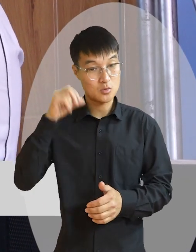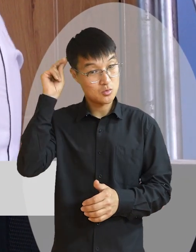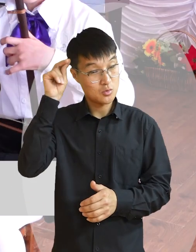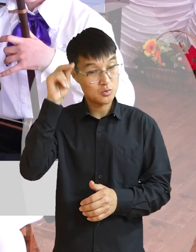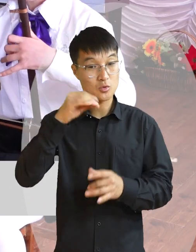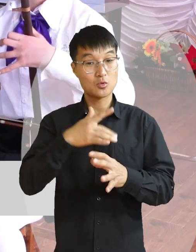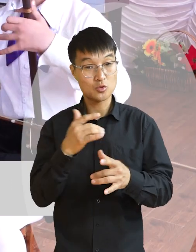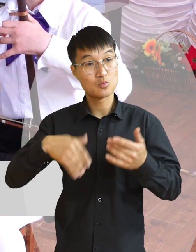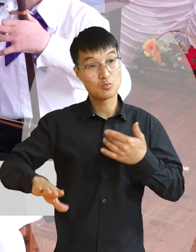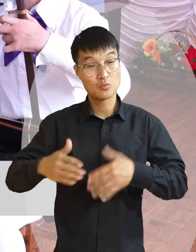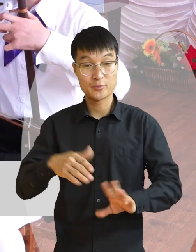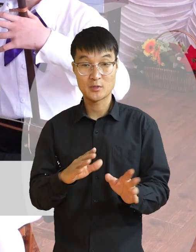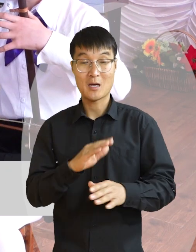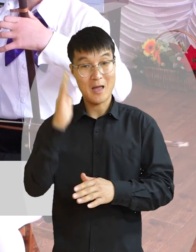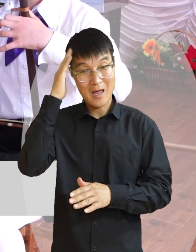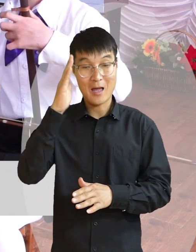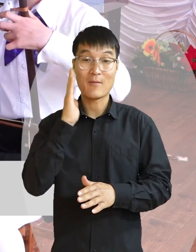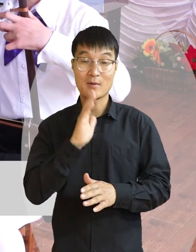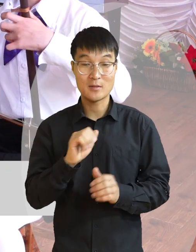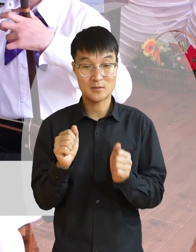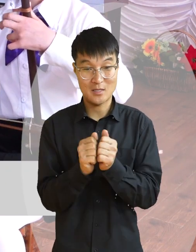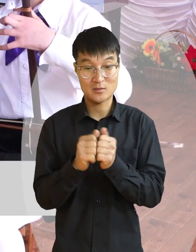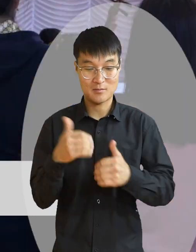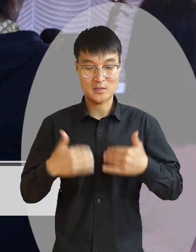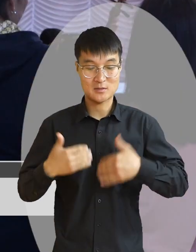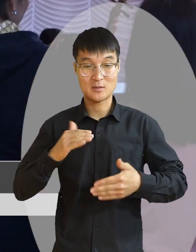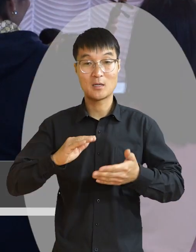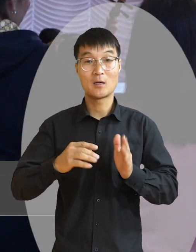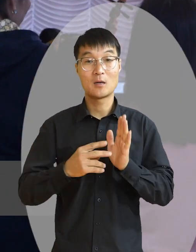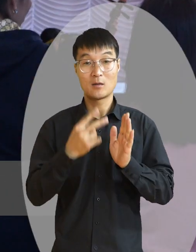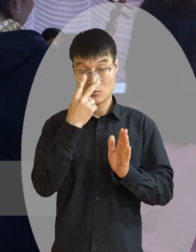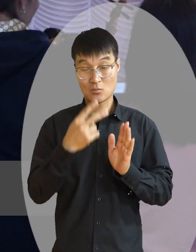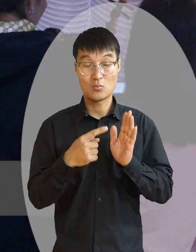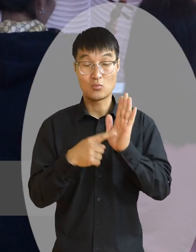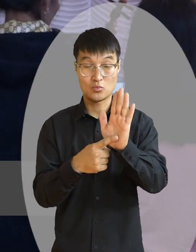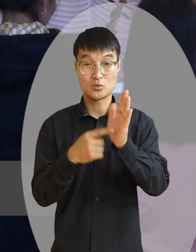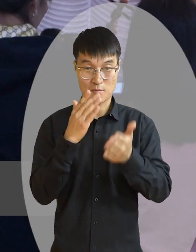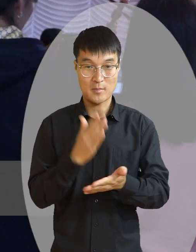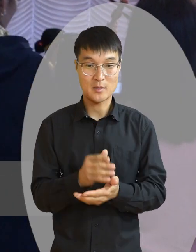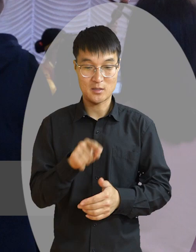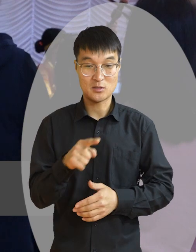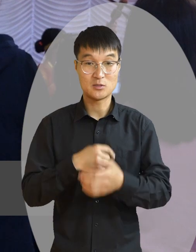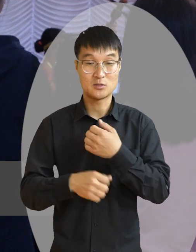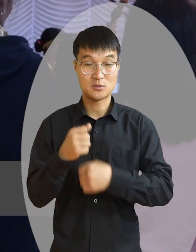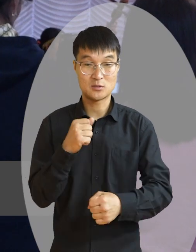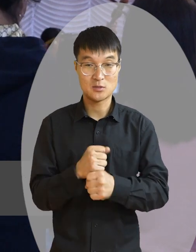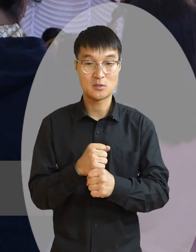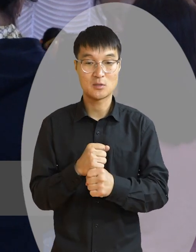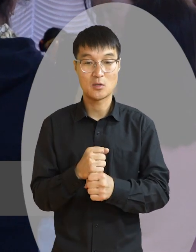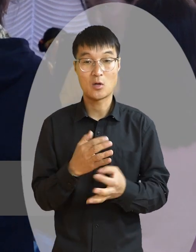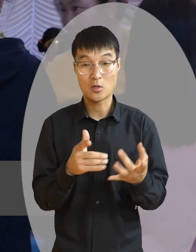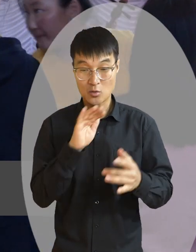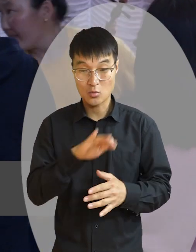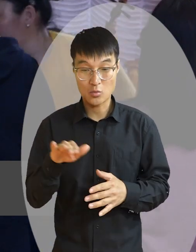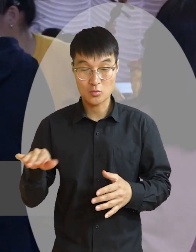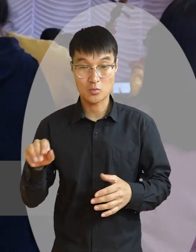цохиолуудаа тоглож үеийн найзууд багш эцэгчүүдэд тайлгнала. За энэ жилийн хувьд бол их өргөн цар хүрээтэй